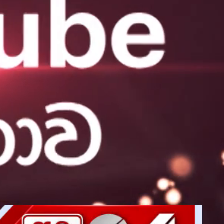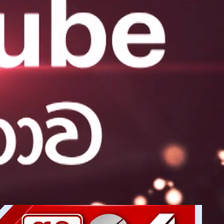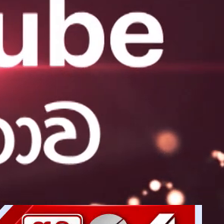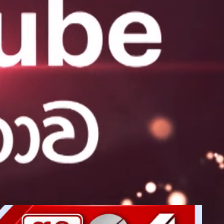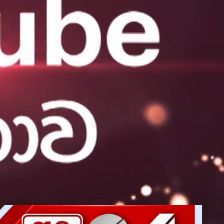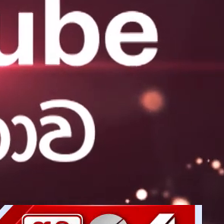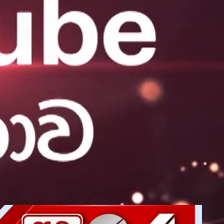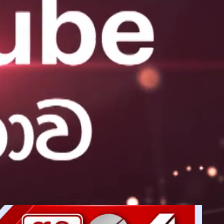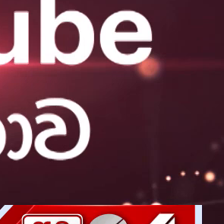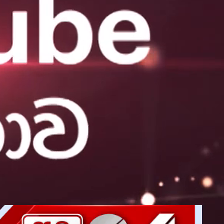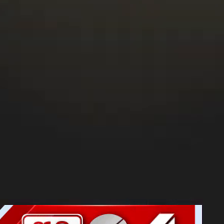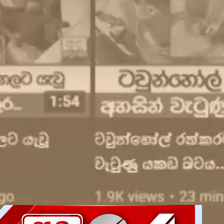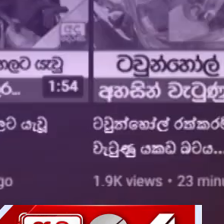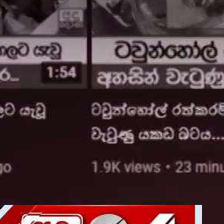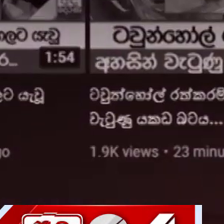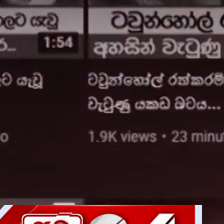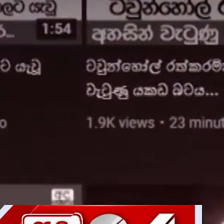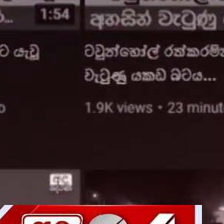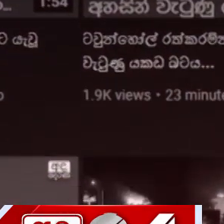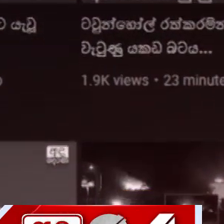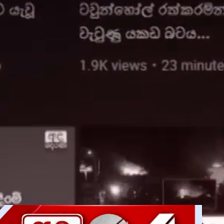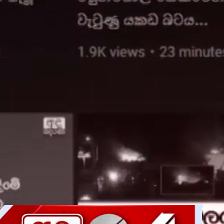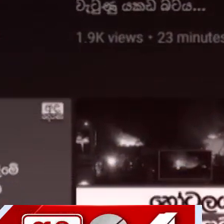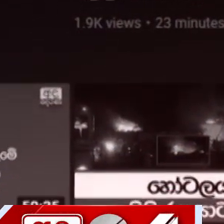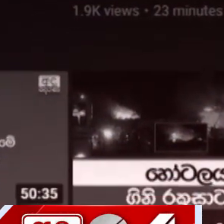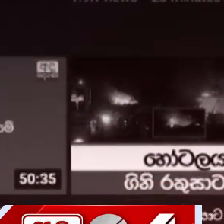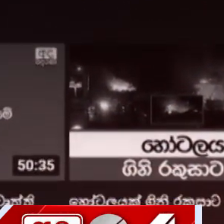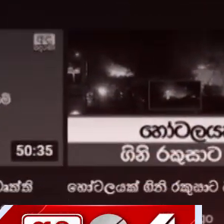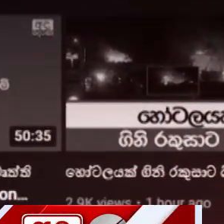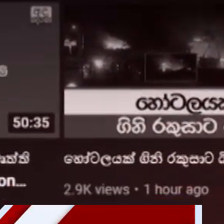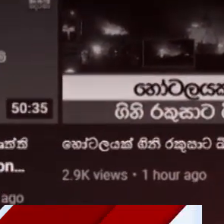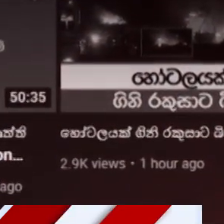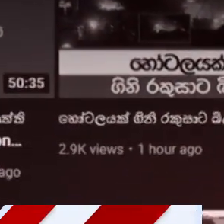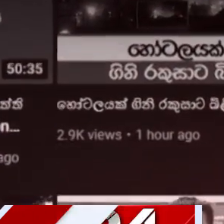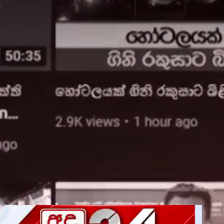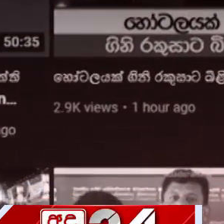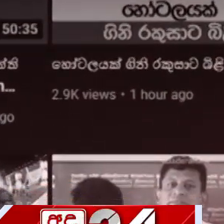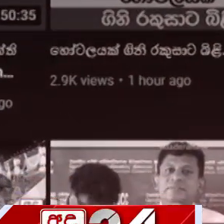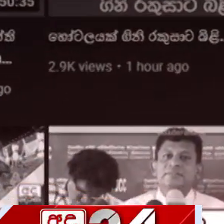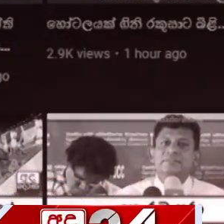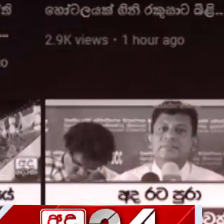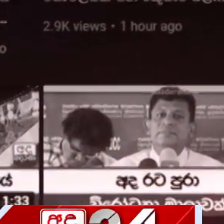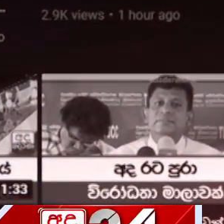දෙරණ YouTube නාලිකාව YouTube අද දෙරණ දැන්ම subscribe කරන්න.